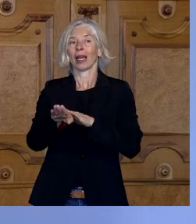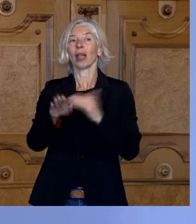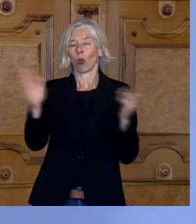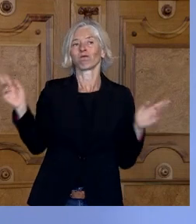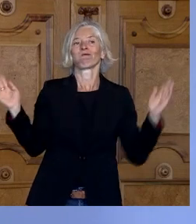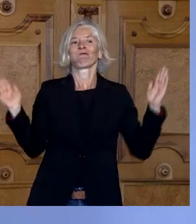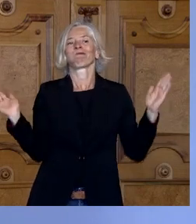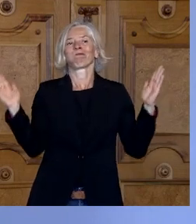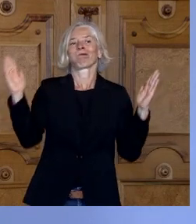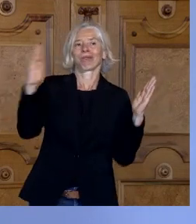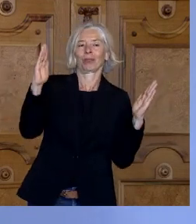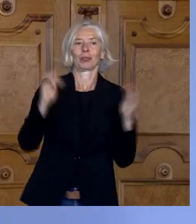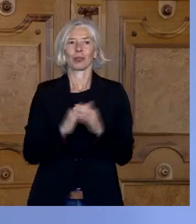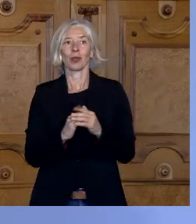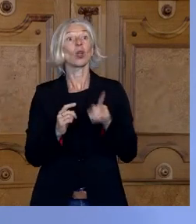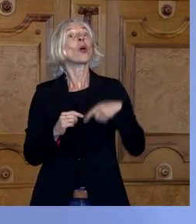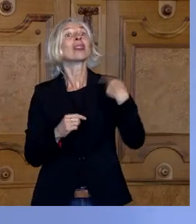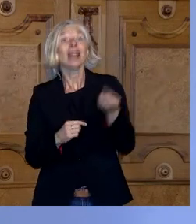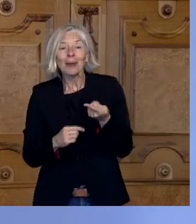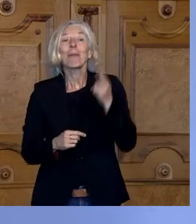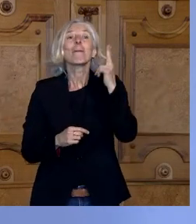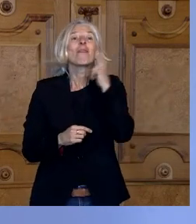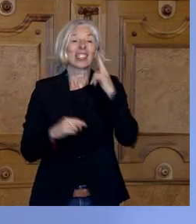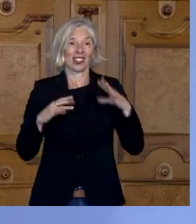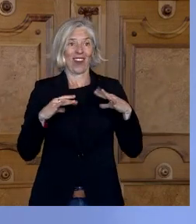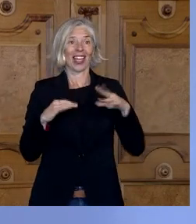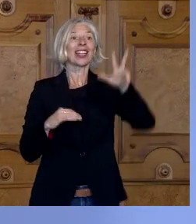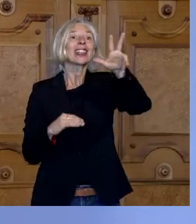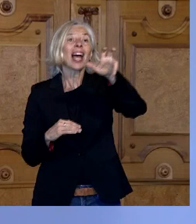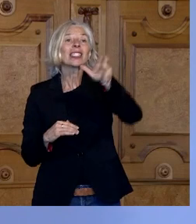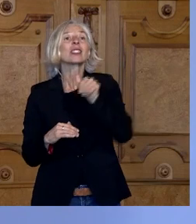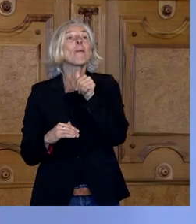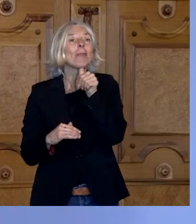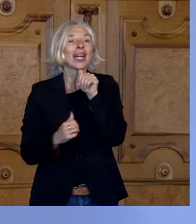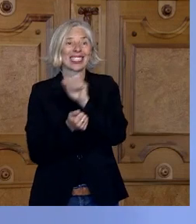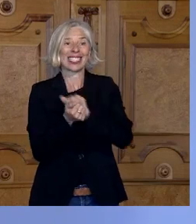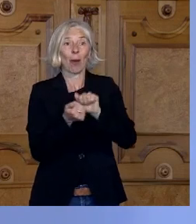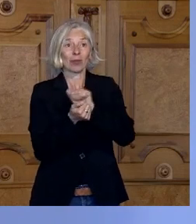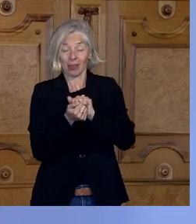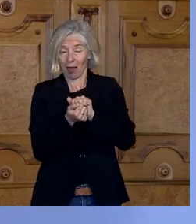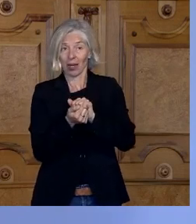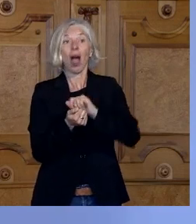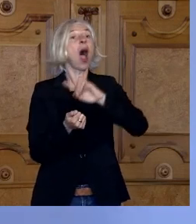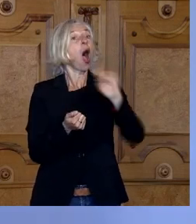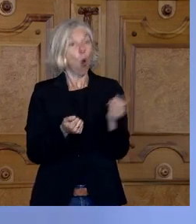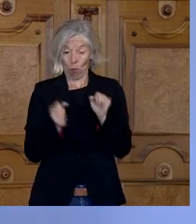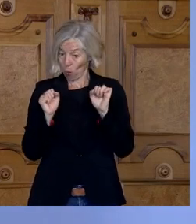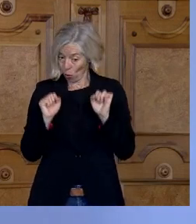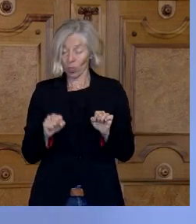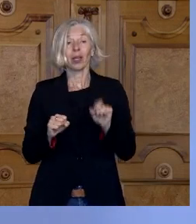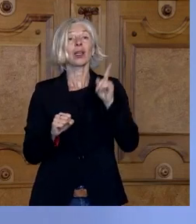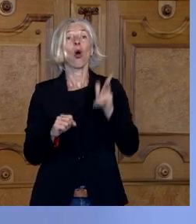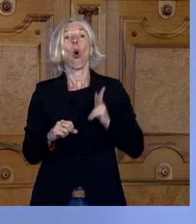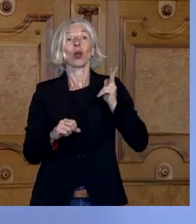ab Samstag, dem 30. Mai, pünktlich zu den Pfingstferien, können dann eben auch möglicherweise Hotels unter strengen